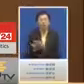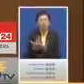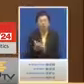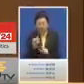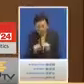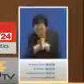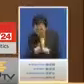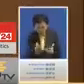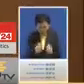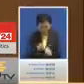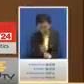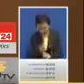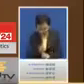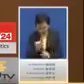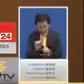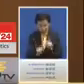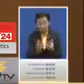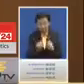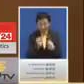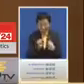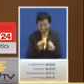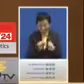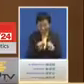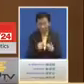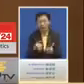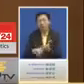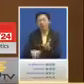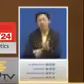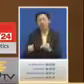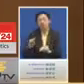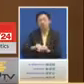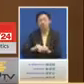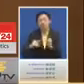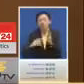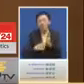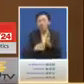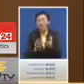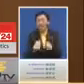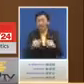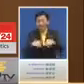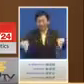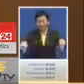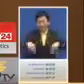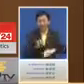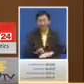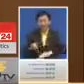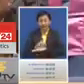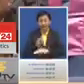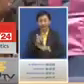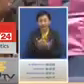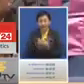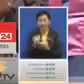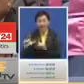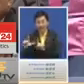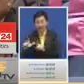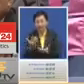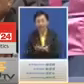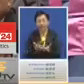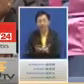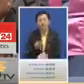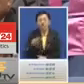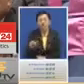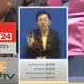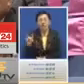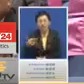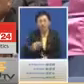าค่าราคาประเมินที่ดินอ่ะปีที่แล้วสมมติที่ดินแปลงนี้มันไร่ละล้านเขาเสีย 80,000